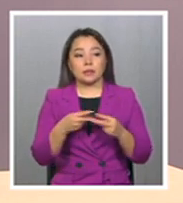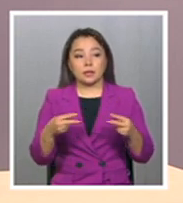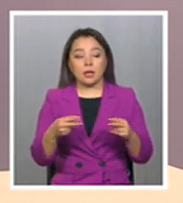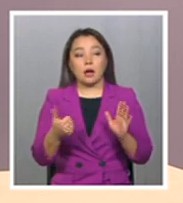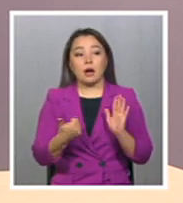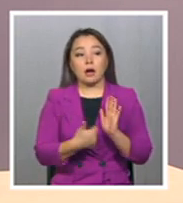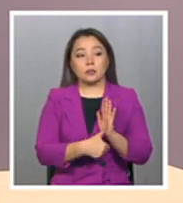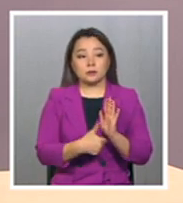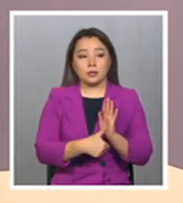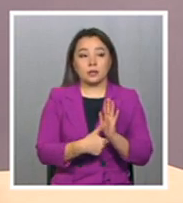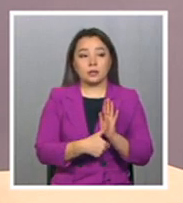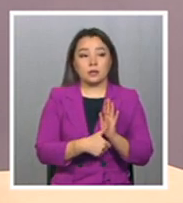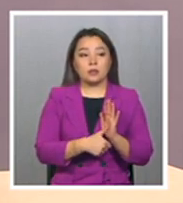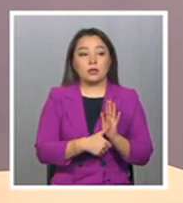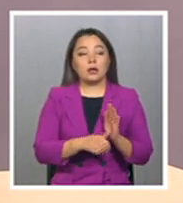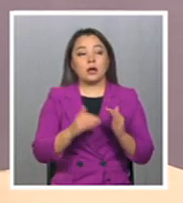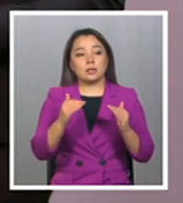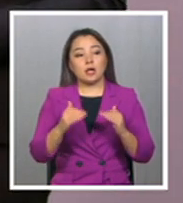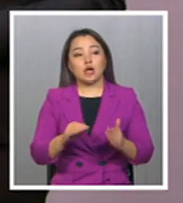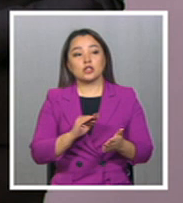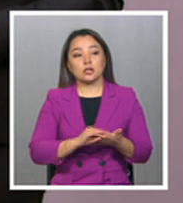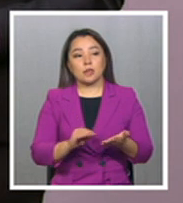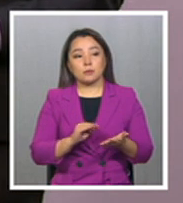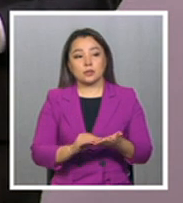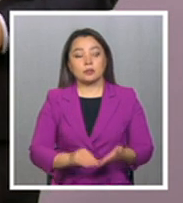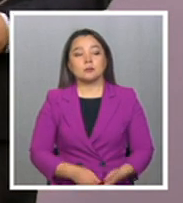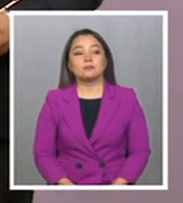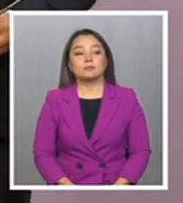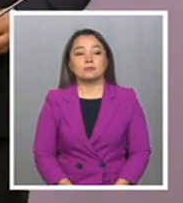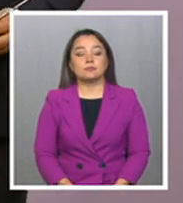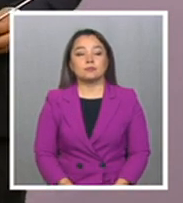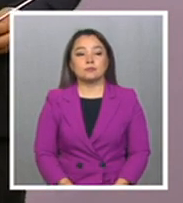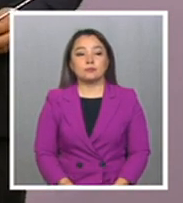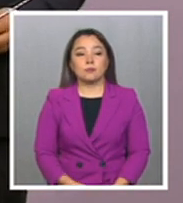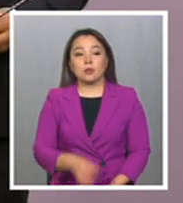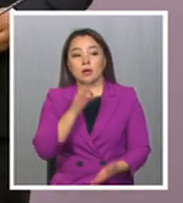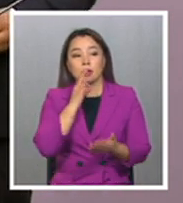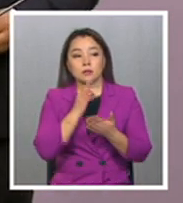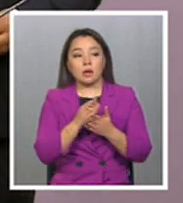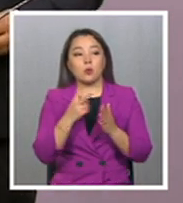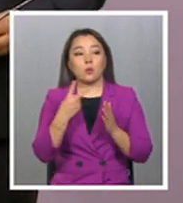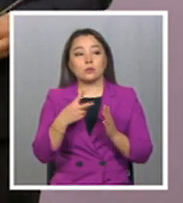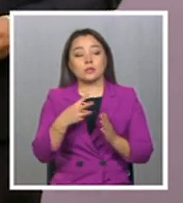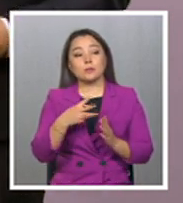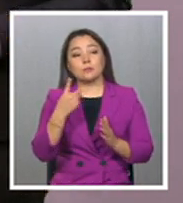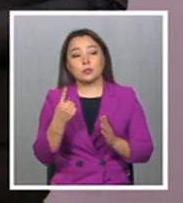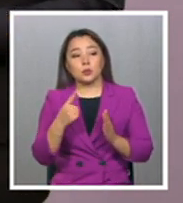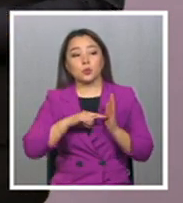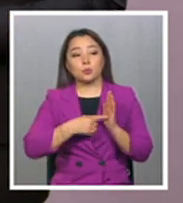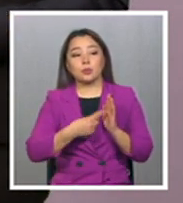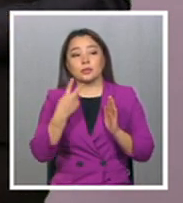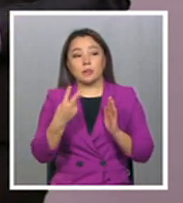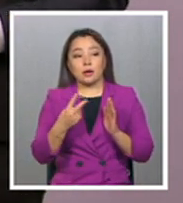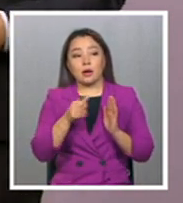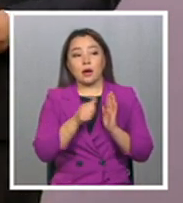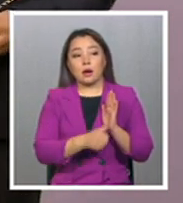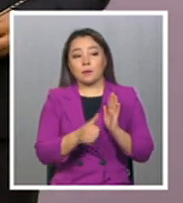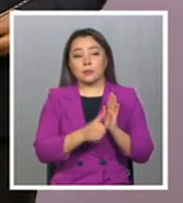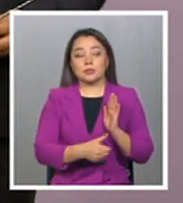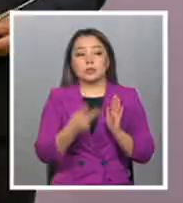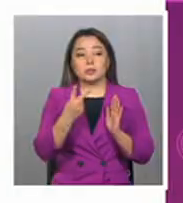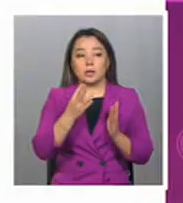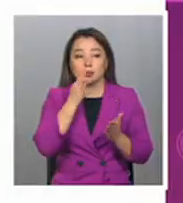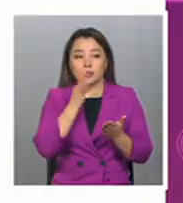6-ны ондықтардың астына жазамыз. Демек, 31 мен 2-нің көбейтіндісі